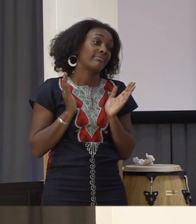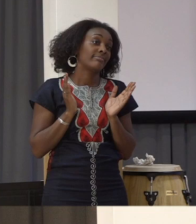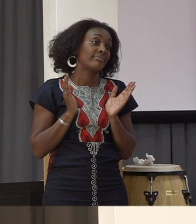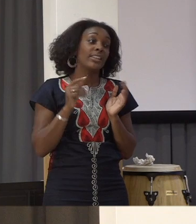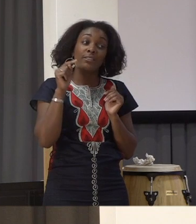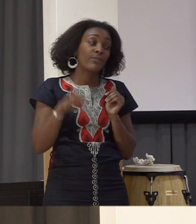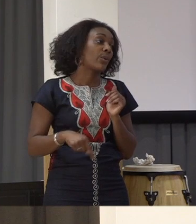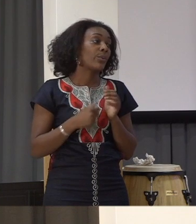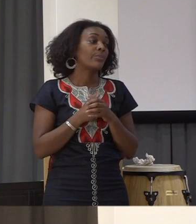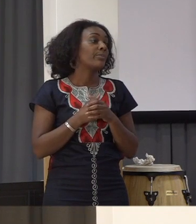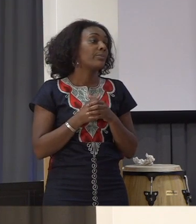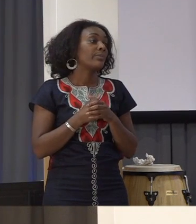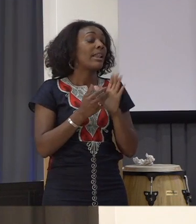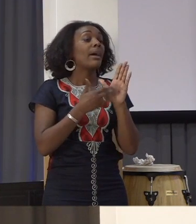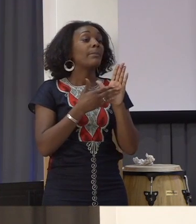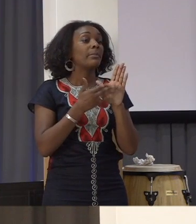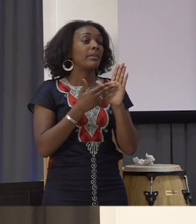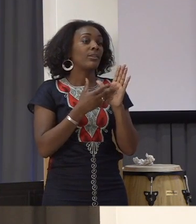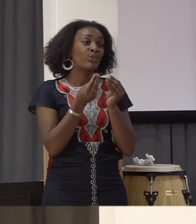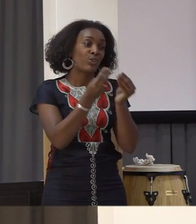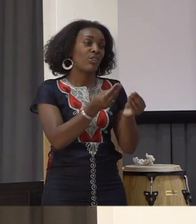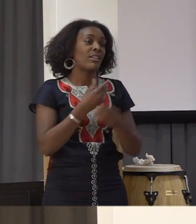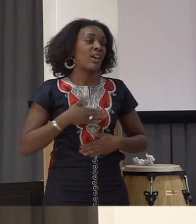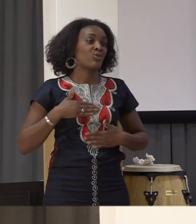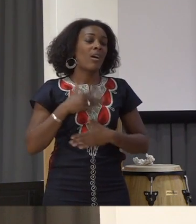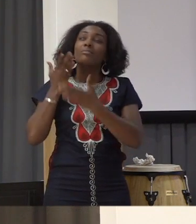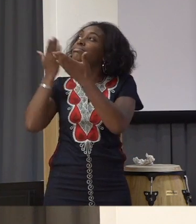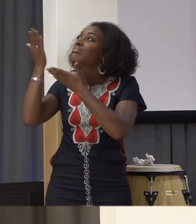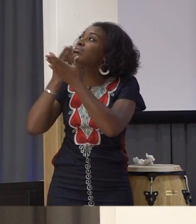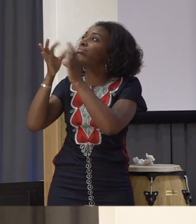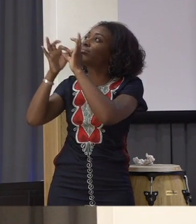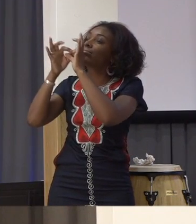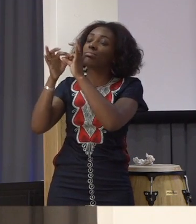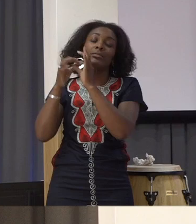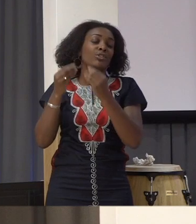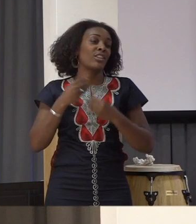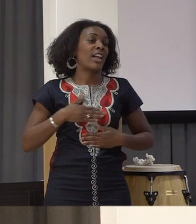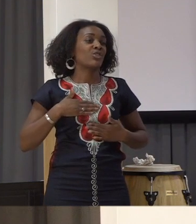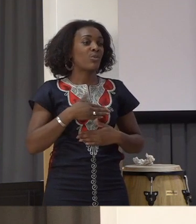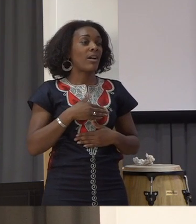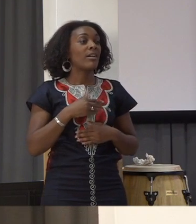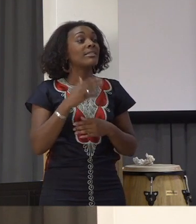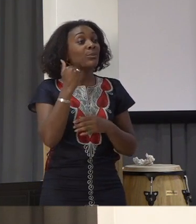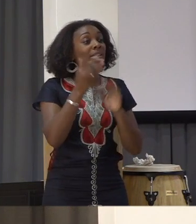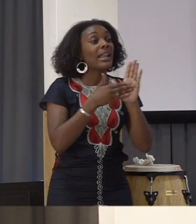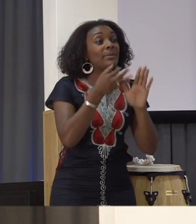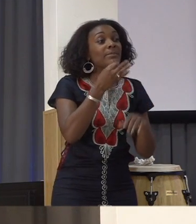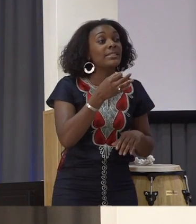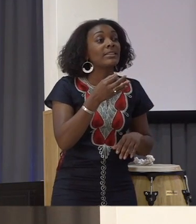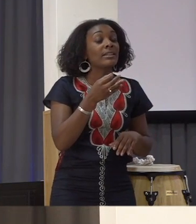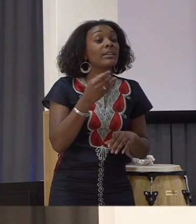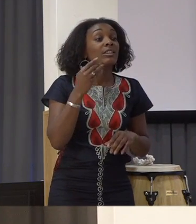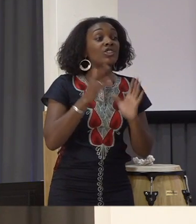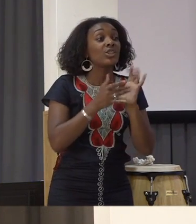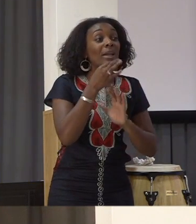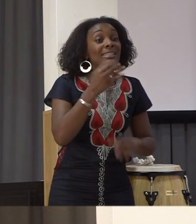Parce que la parole de Jésus te donne la joie. C'est pour ça qu'il dit, quand vous entendez ma voix, n'endurcissez pas votre cœur.